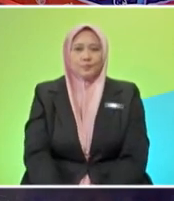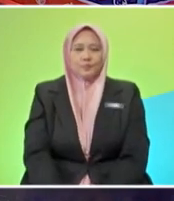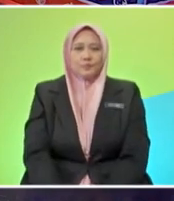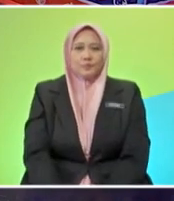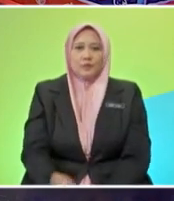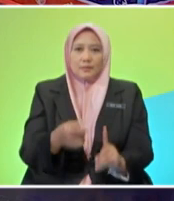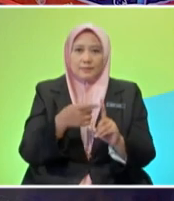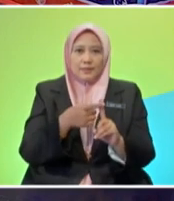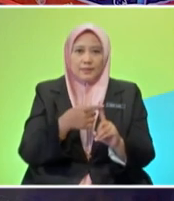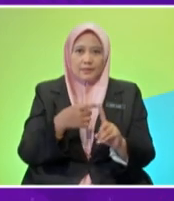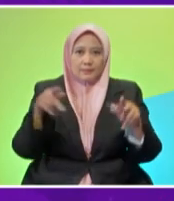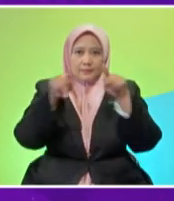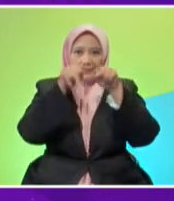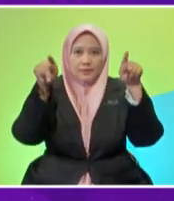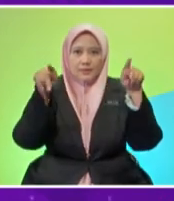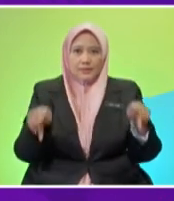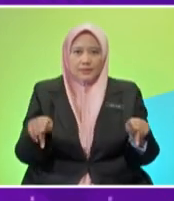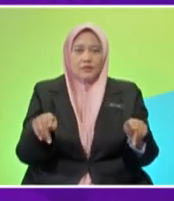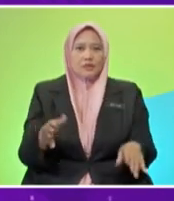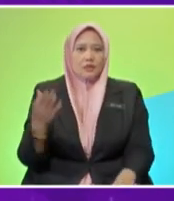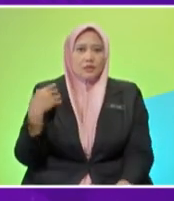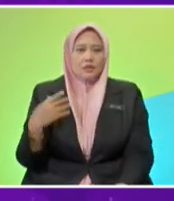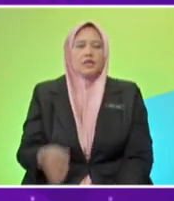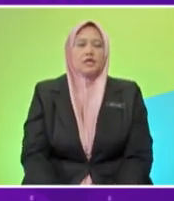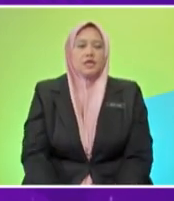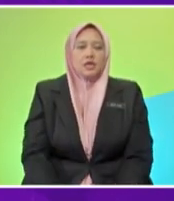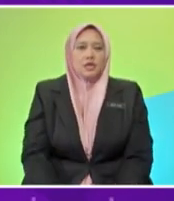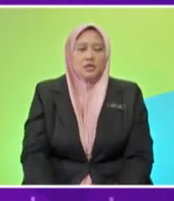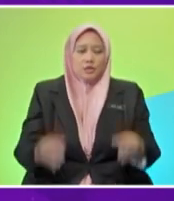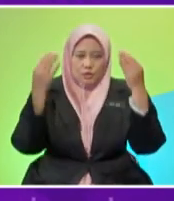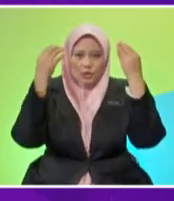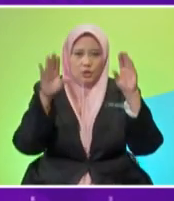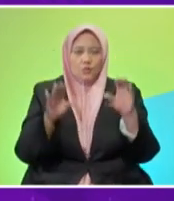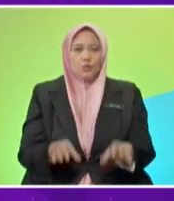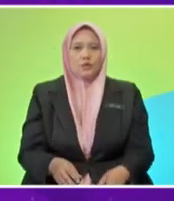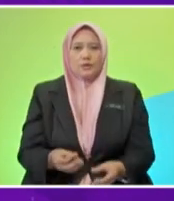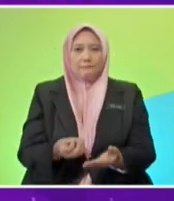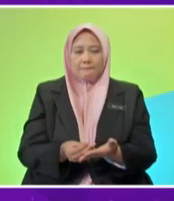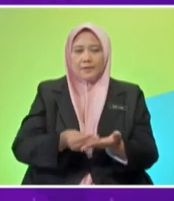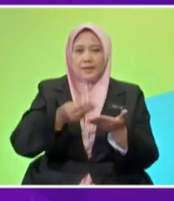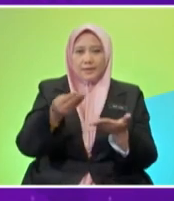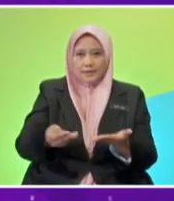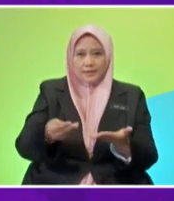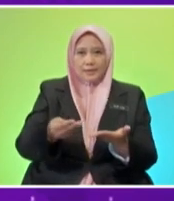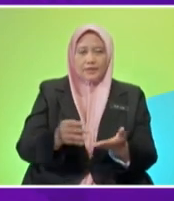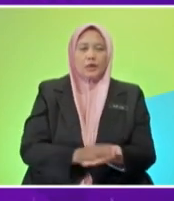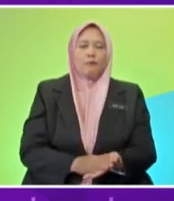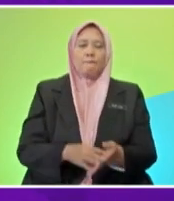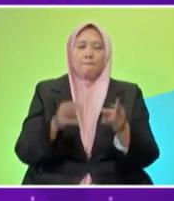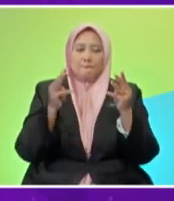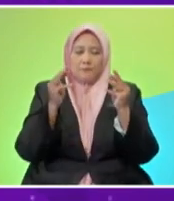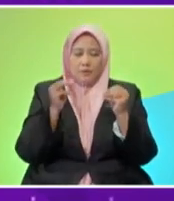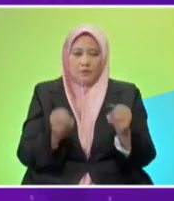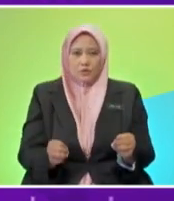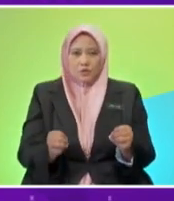untuk perenggan pertama, Cikgu Arif dah kongsikan pun idea utamanya ialah manusia perlu makan